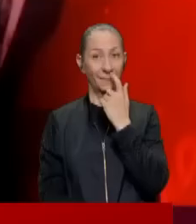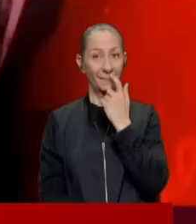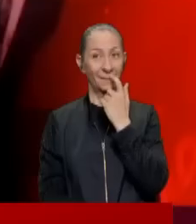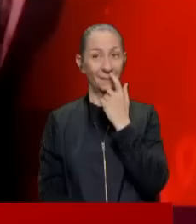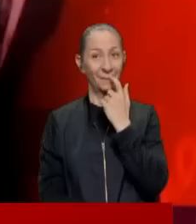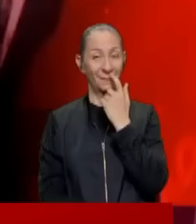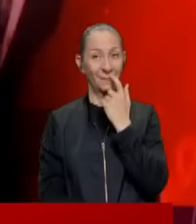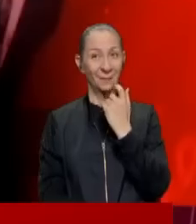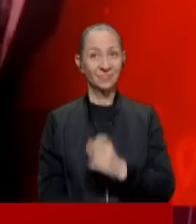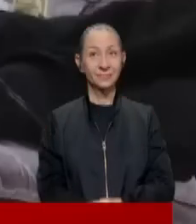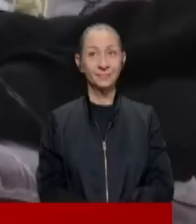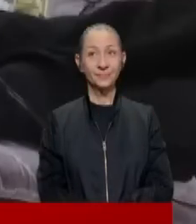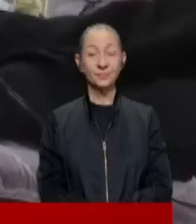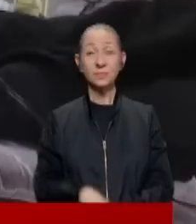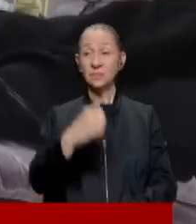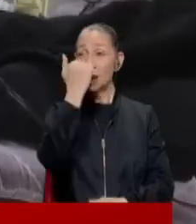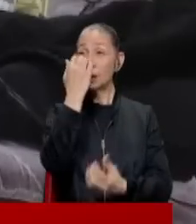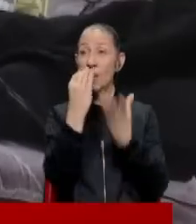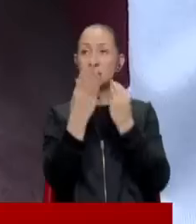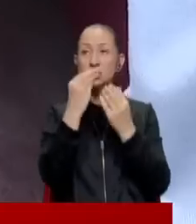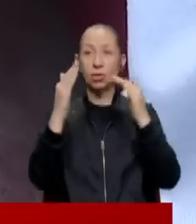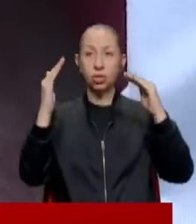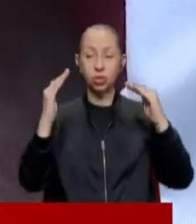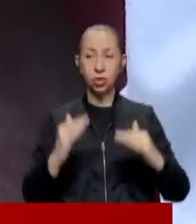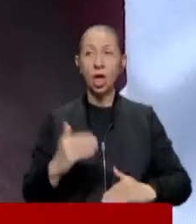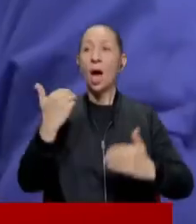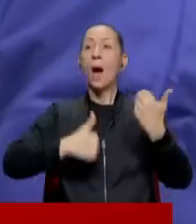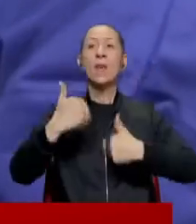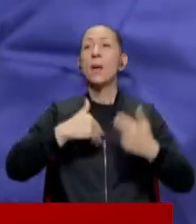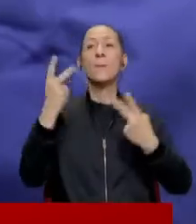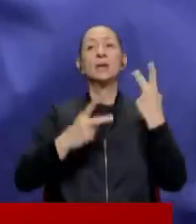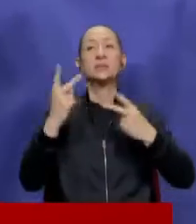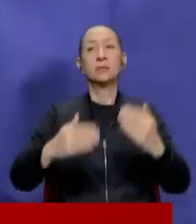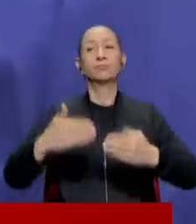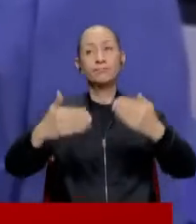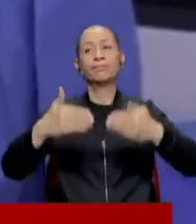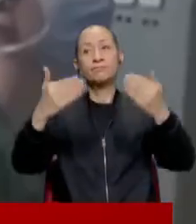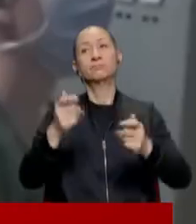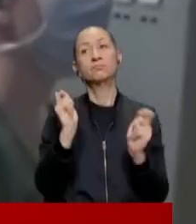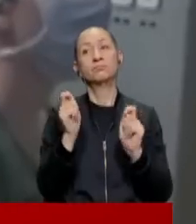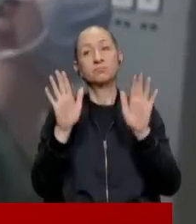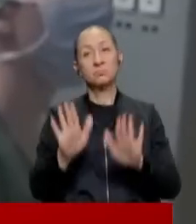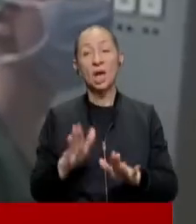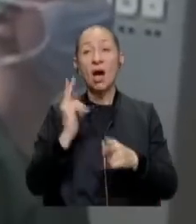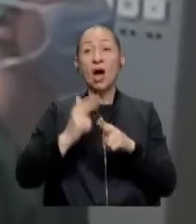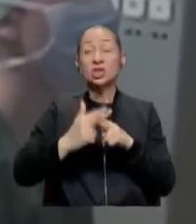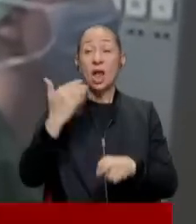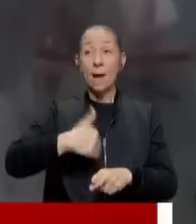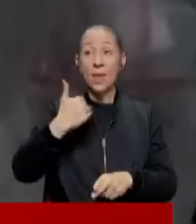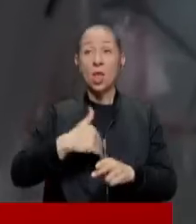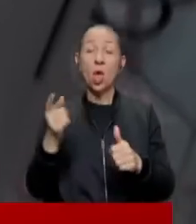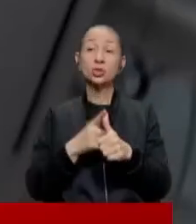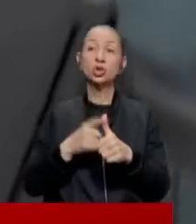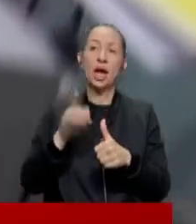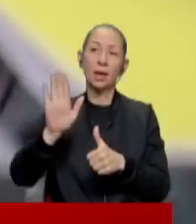ameliyatlar ertelenmek zorunda kalıyor kan bağışı düştü cerrahlar bazen ameliyatları ertelemek zorunda kalıyor acilen ameliyatlara